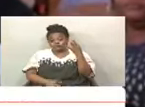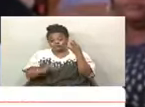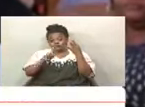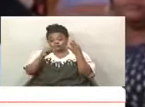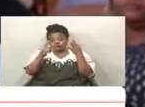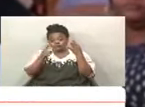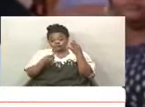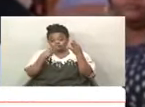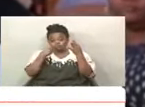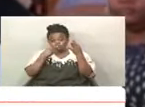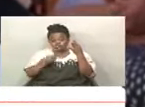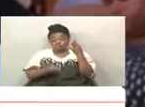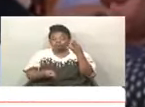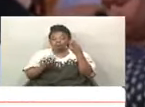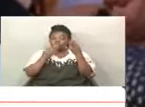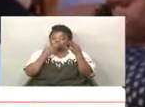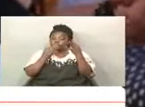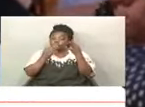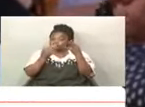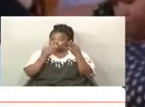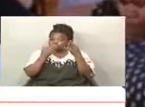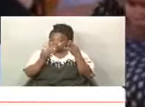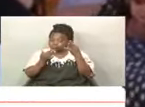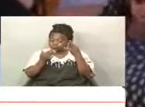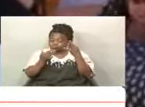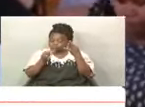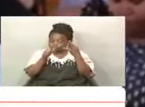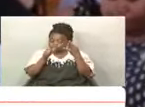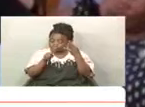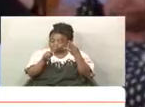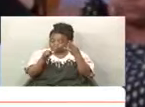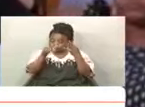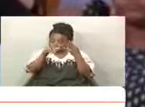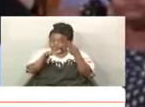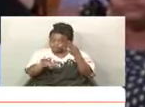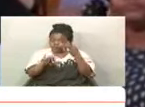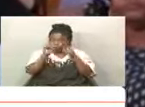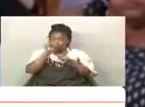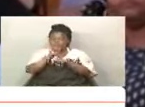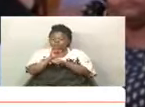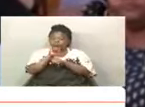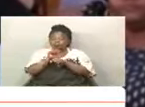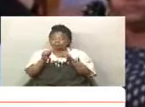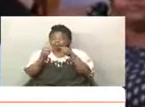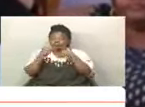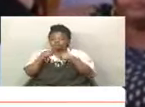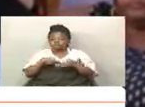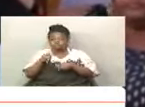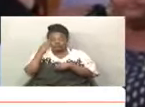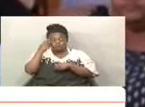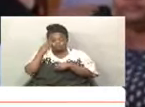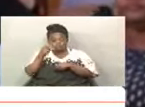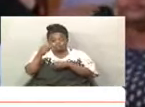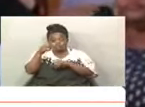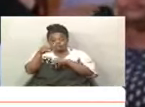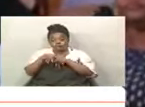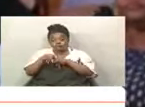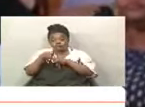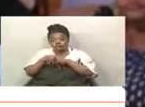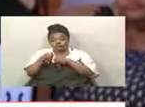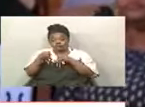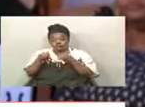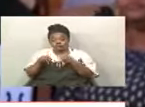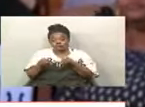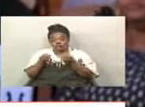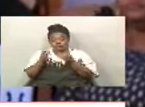ya ngamba sime omukenzi abo omulimu ya kozile kurula kibali the greater